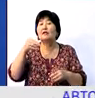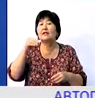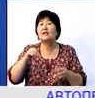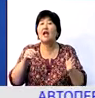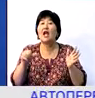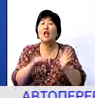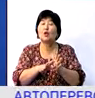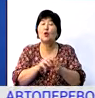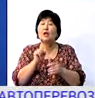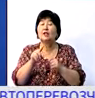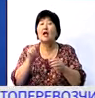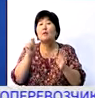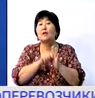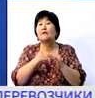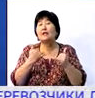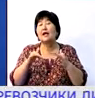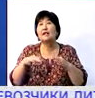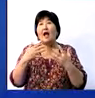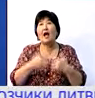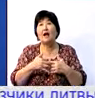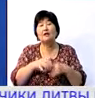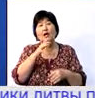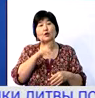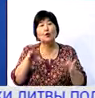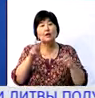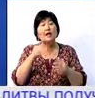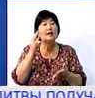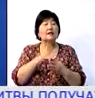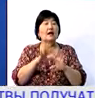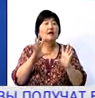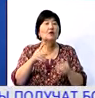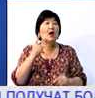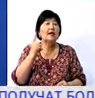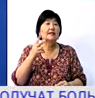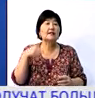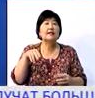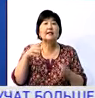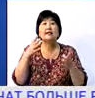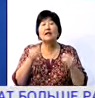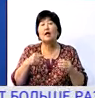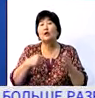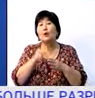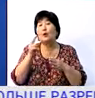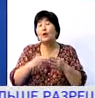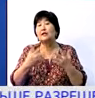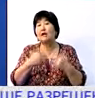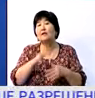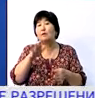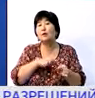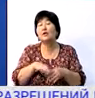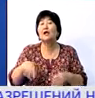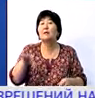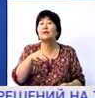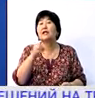электронных заявок. Проверка данных проводилась автоматически. Срок рассмотрения составил всего 1 день. До конца года полная автоматизация будет реализована по